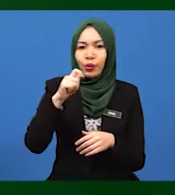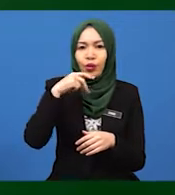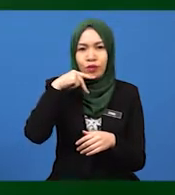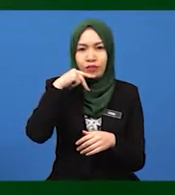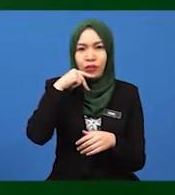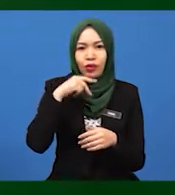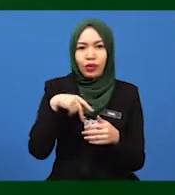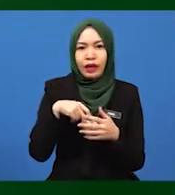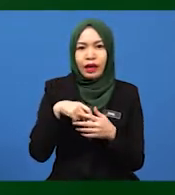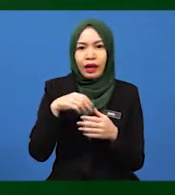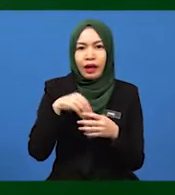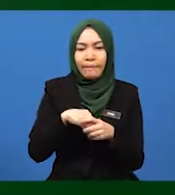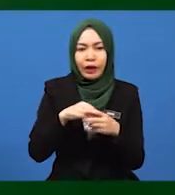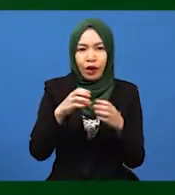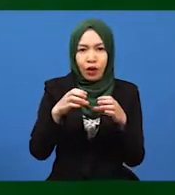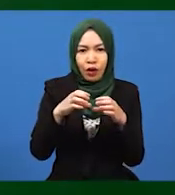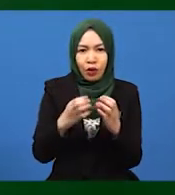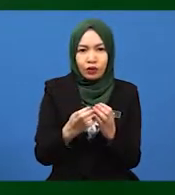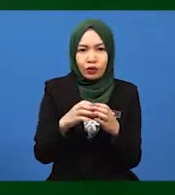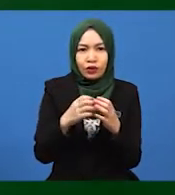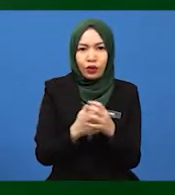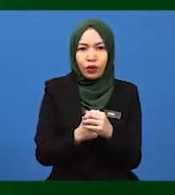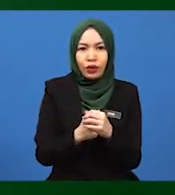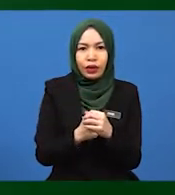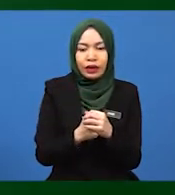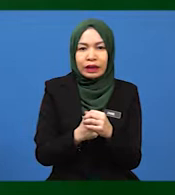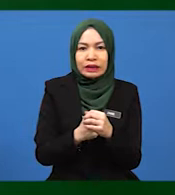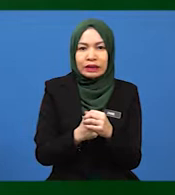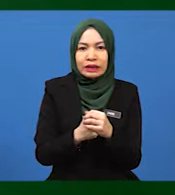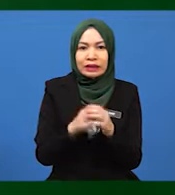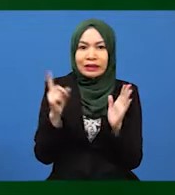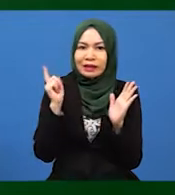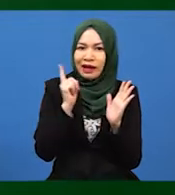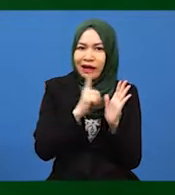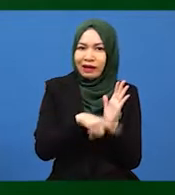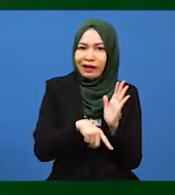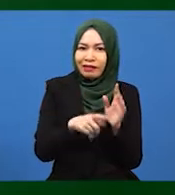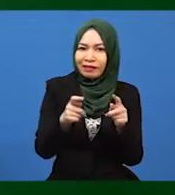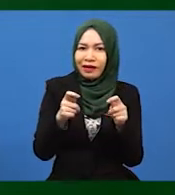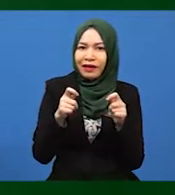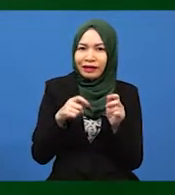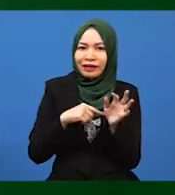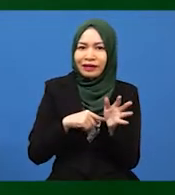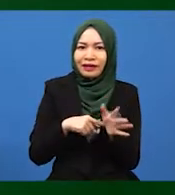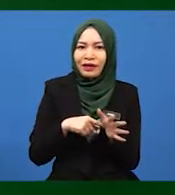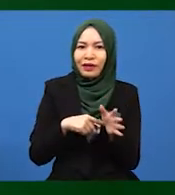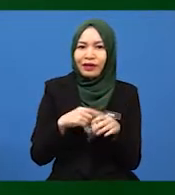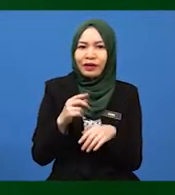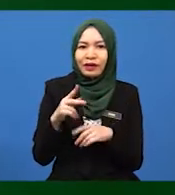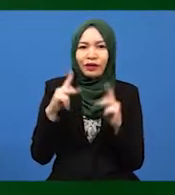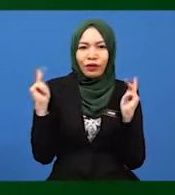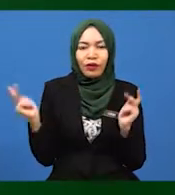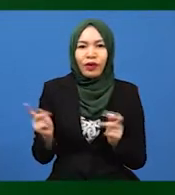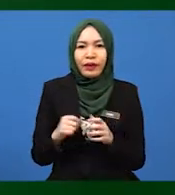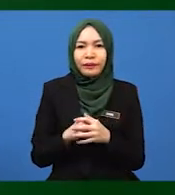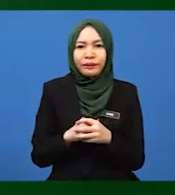Ketiga, jangan. Jangan tarik daun terlalu kuat. Bagus,